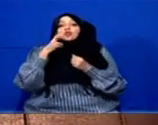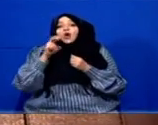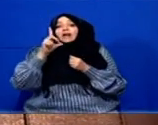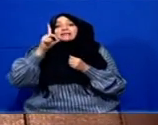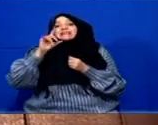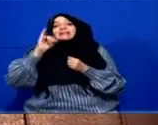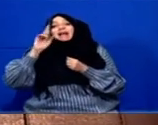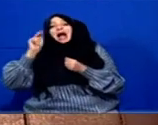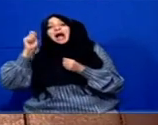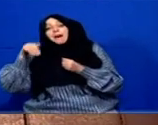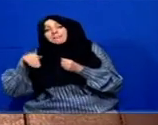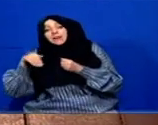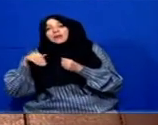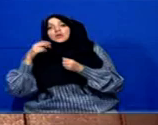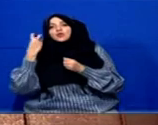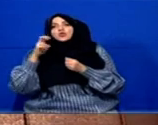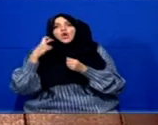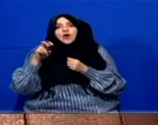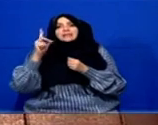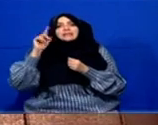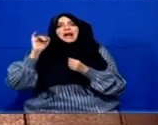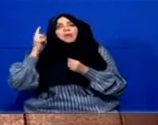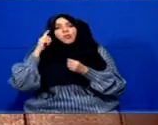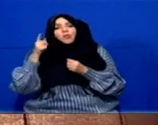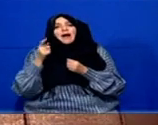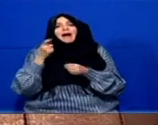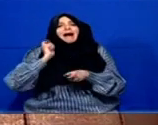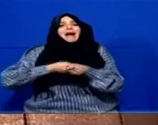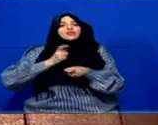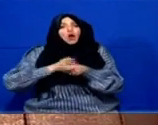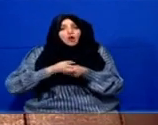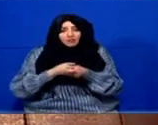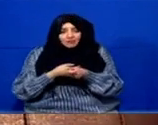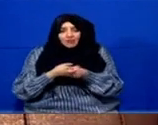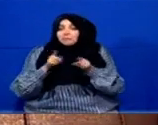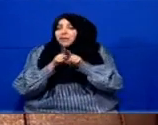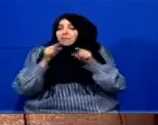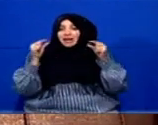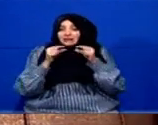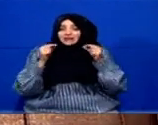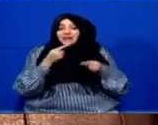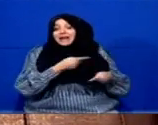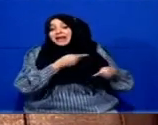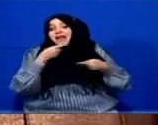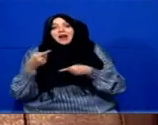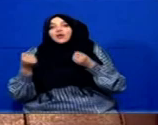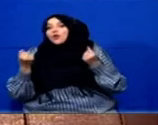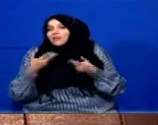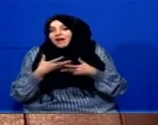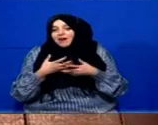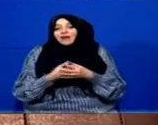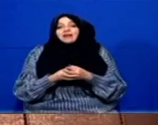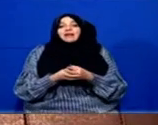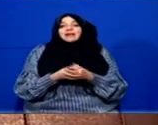طبقا لذاتي الحديث المخرج في موطى الامام مالك ماذا يعادله في الاوزان الحاليه